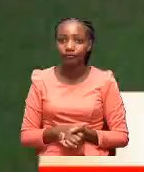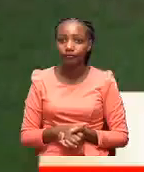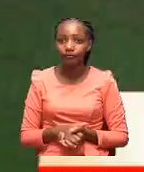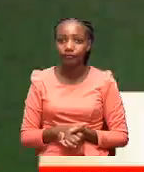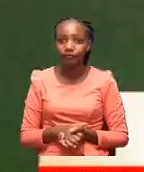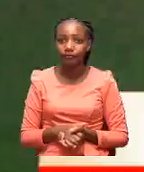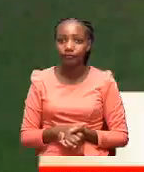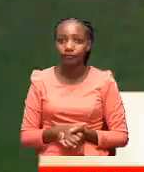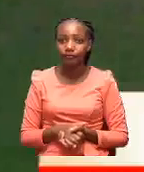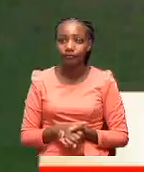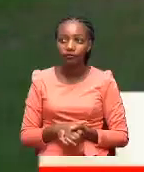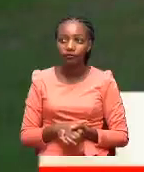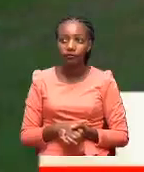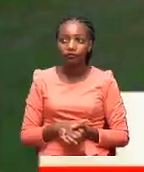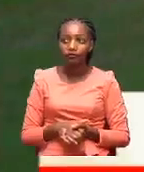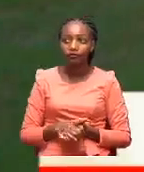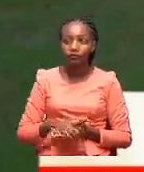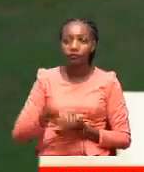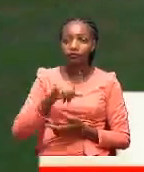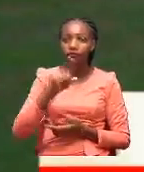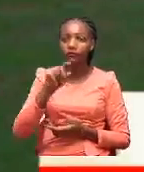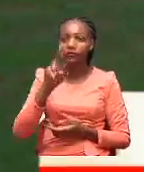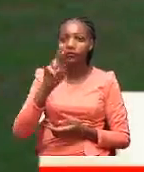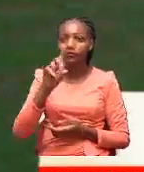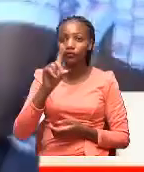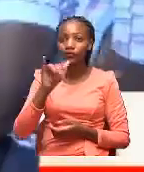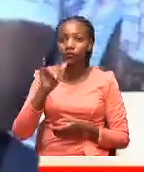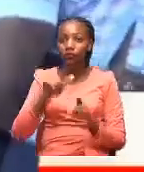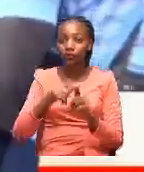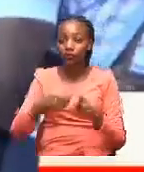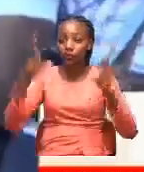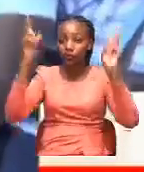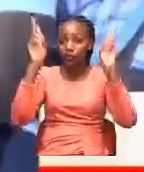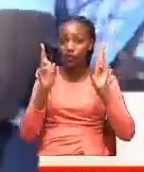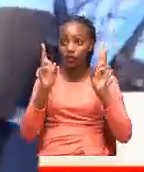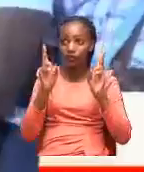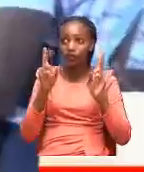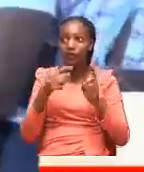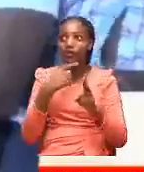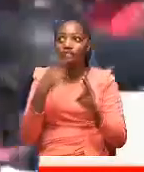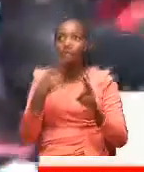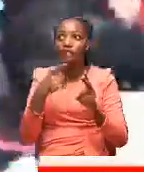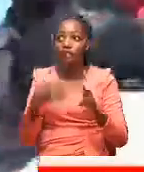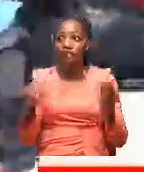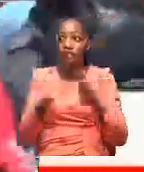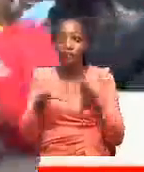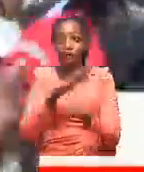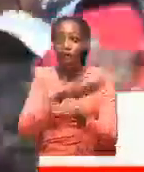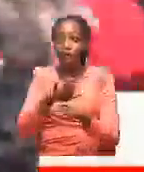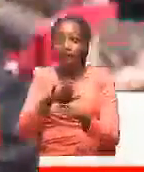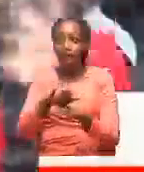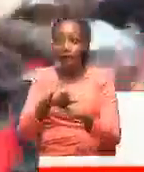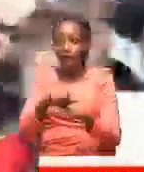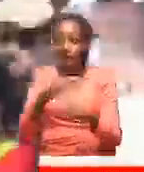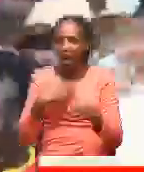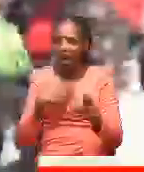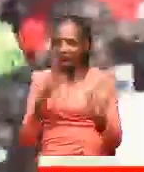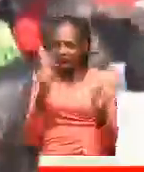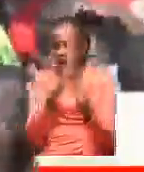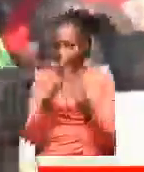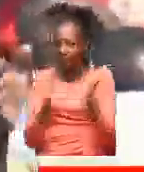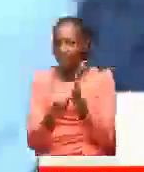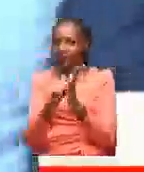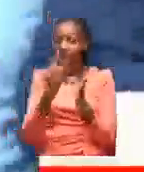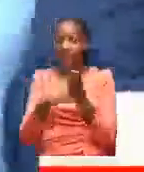Kwa mujibu wa Lulu Hamed, mchanganuzi wa masuala ya kisiasa katika bonde la Ufa, njama ya bunge hao inania fiche na kamwe haitofanikishwa kwa